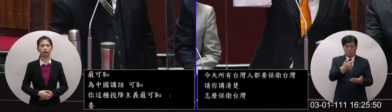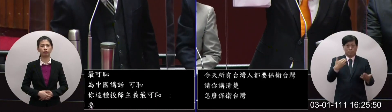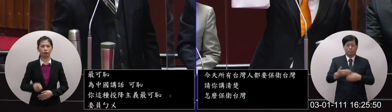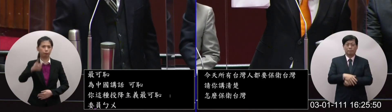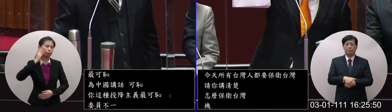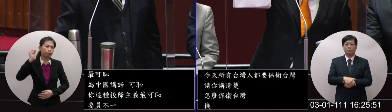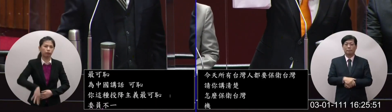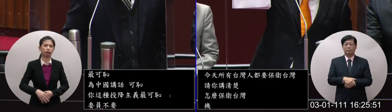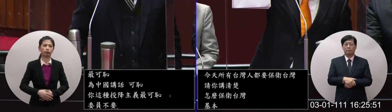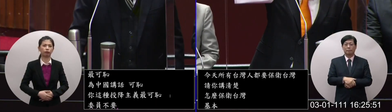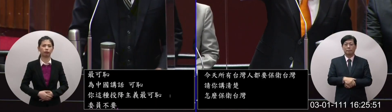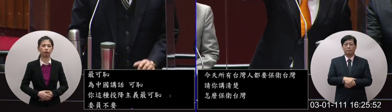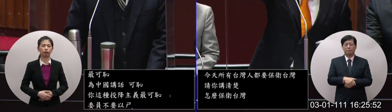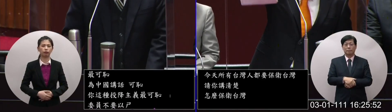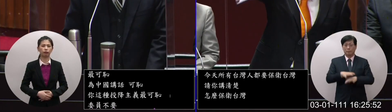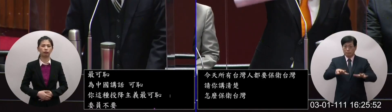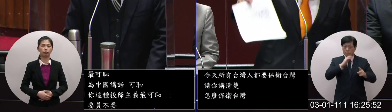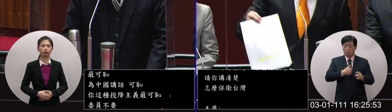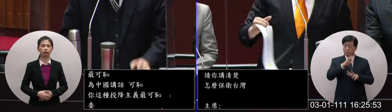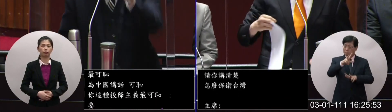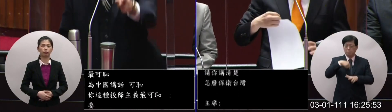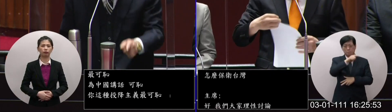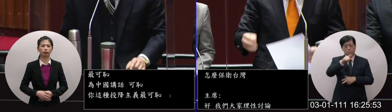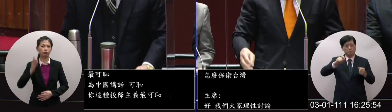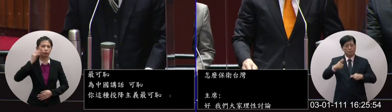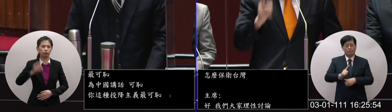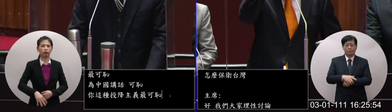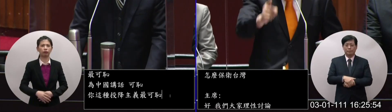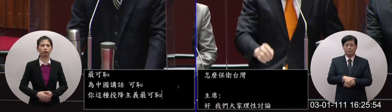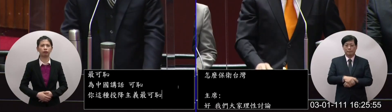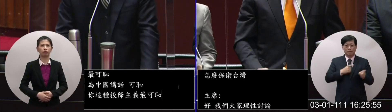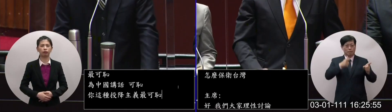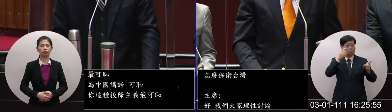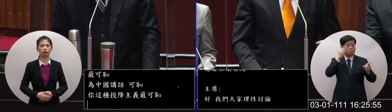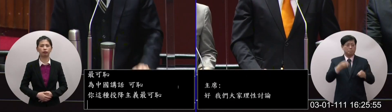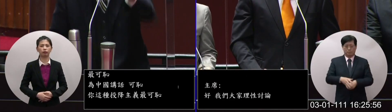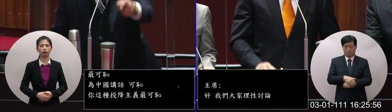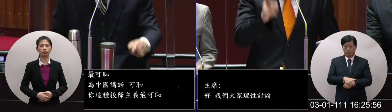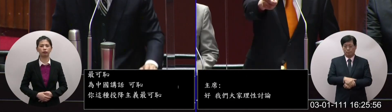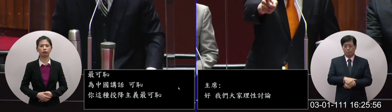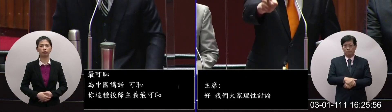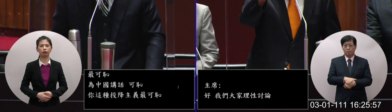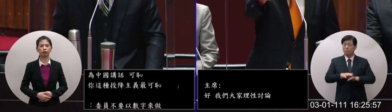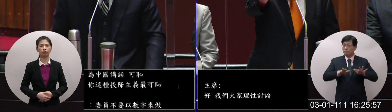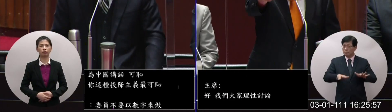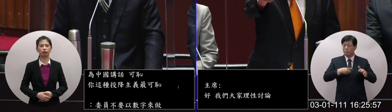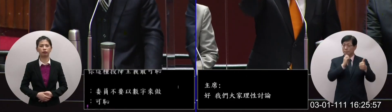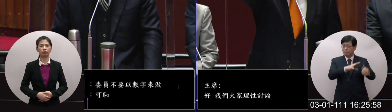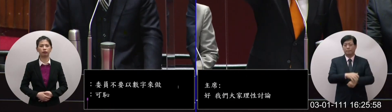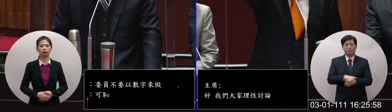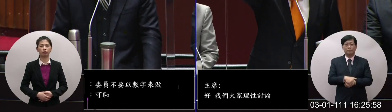耻。 那索伦斯基有什么不一样？ 可耻， 你才可耻。 为中国 今天我告